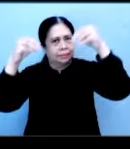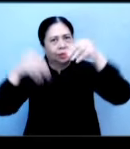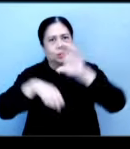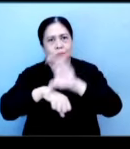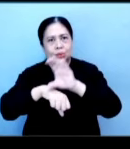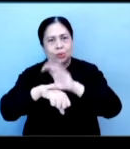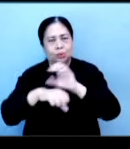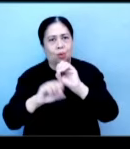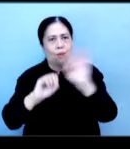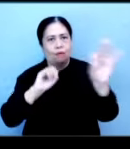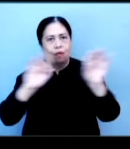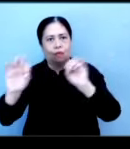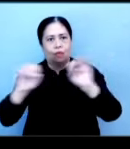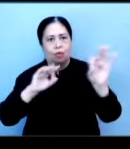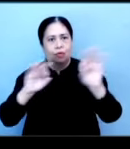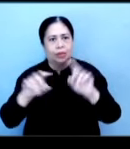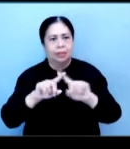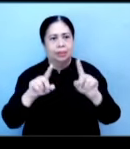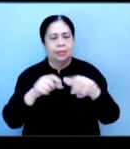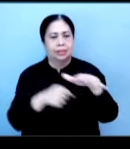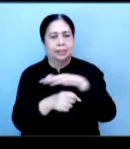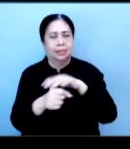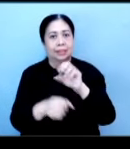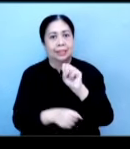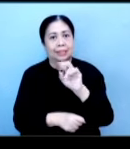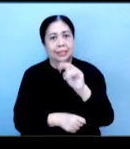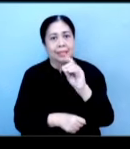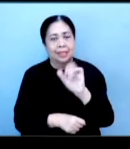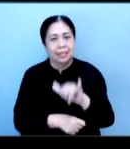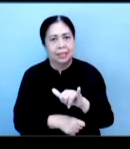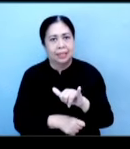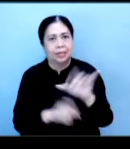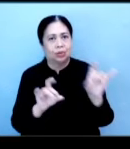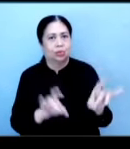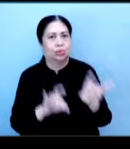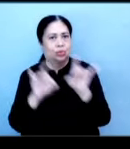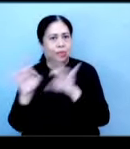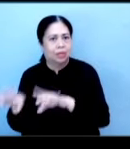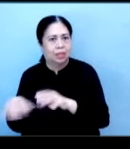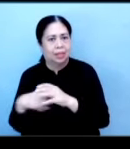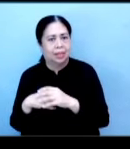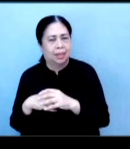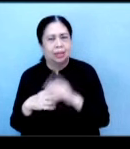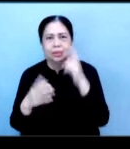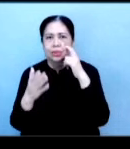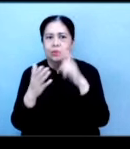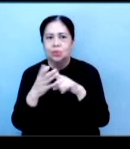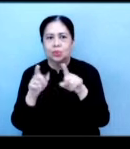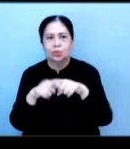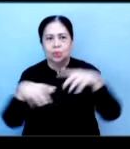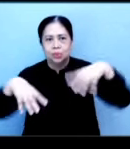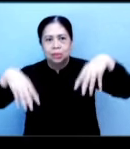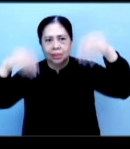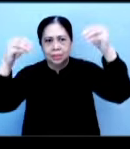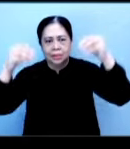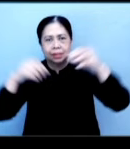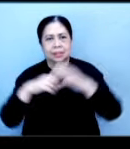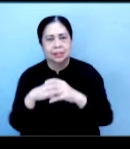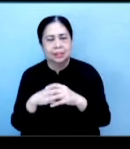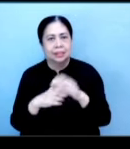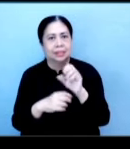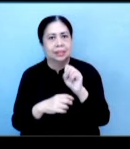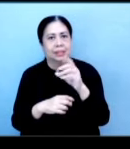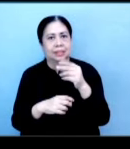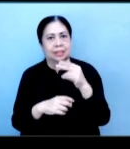pinatay din ang mga ilaw sa paligid ng Sydney opera house sa Australia kapansin-pansin ding dumilim sa iconic Sydney harbor